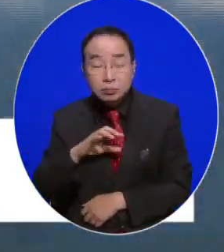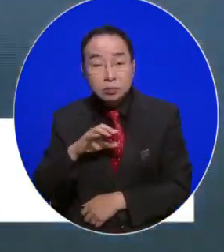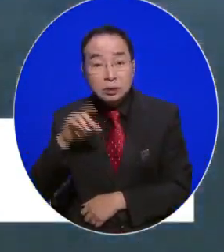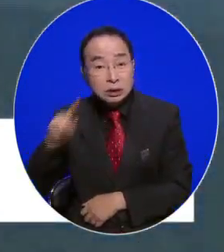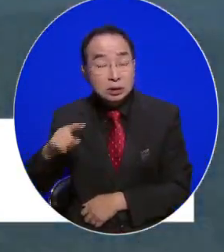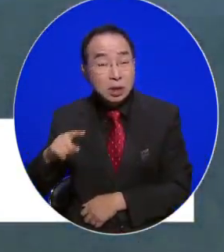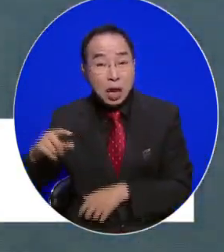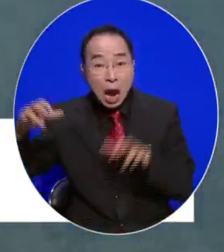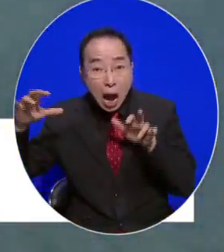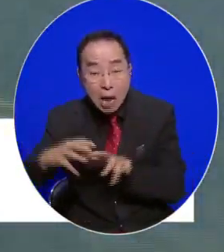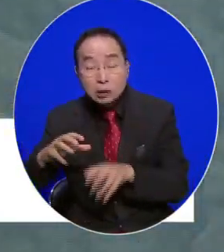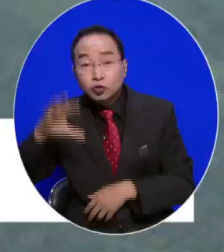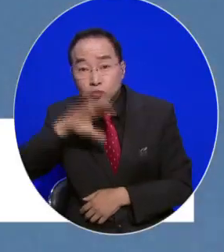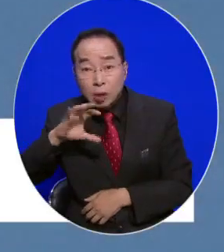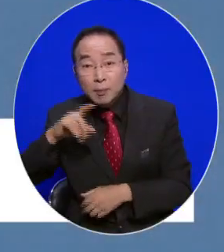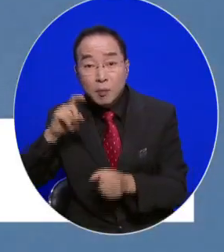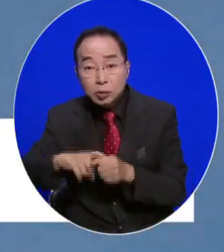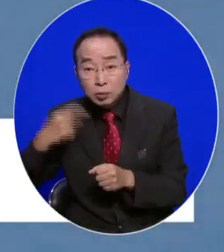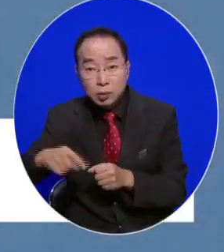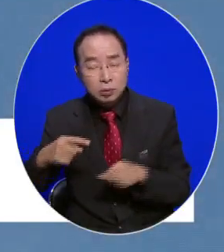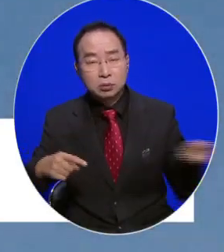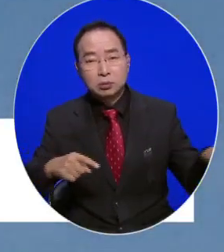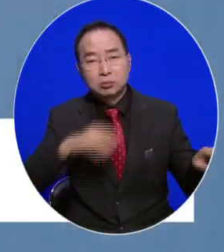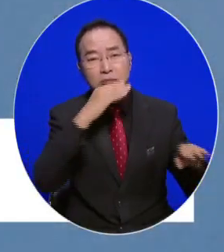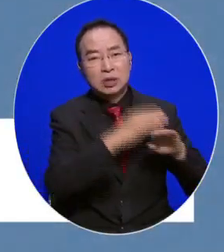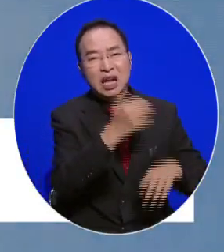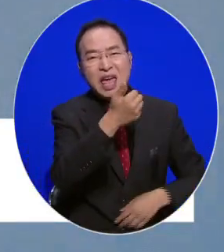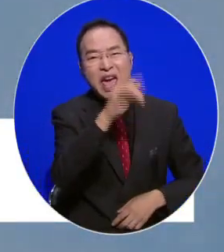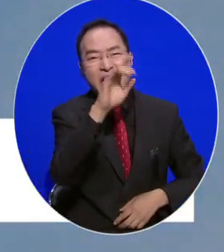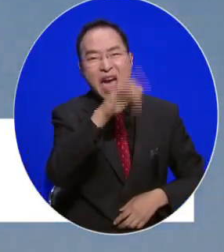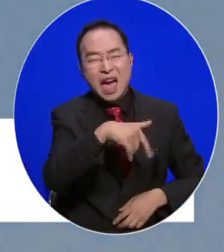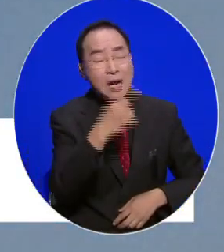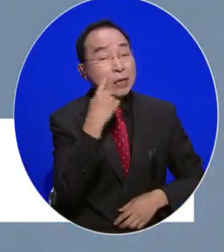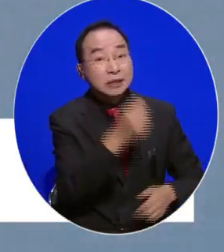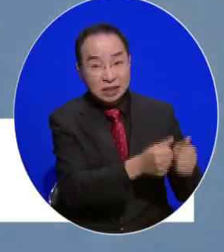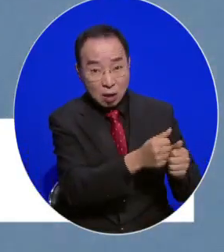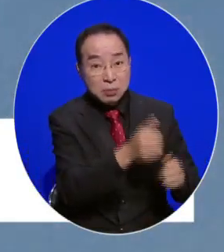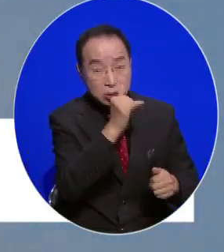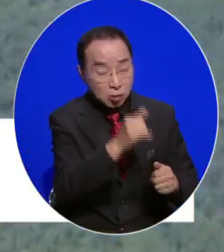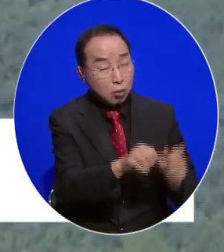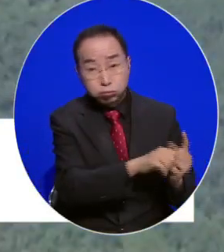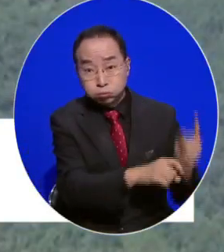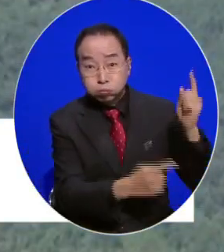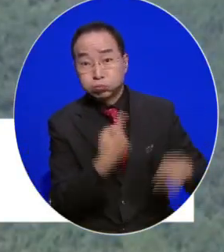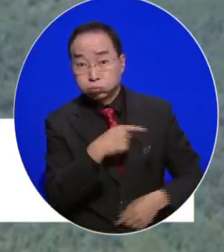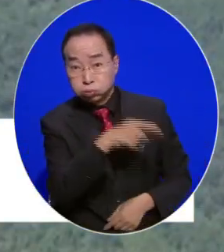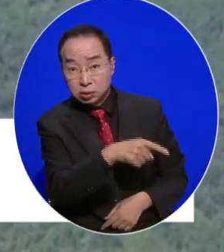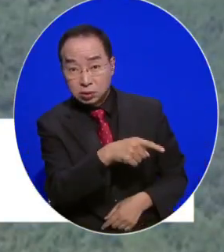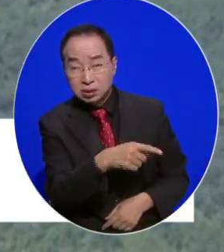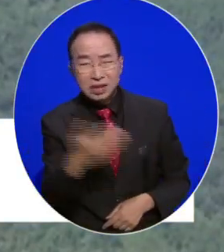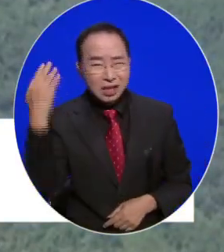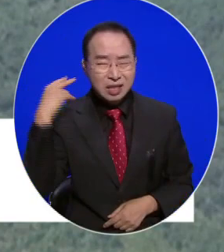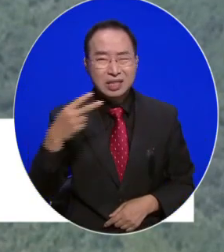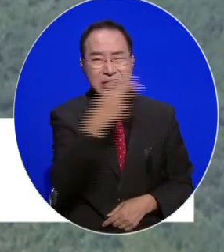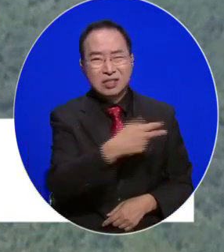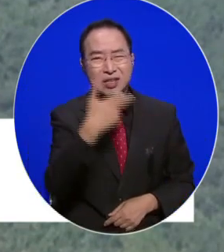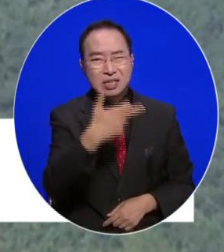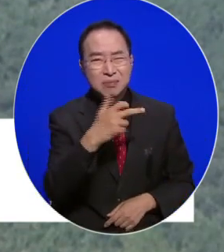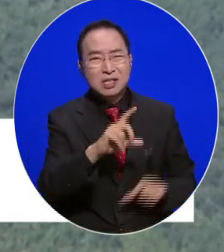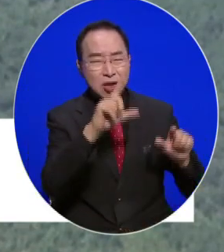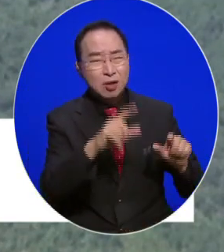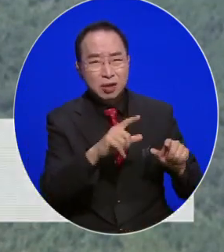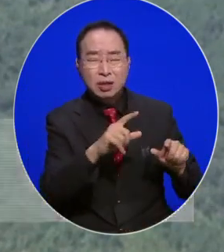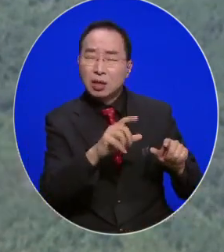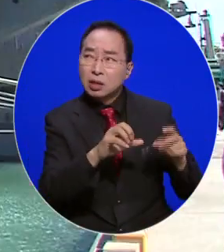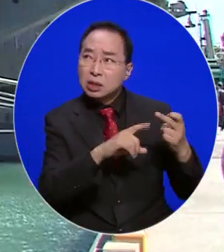연합 공중훈련을 진행하는 건 북한의 핵실험과 대륙간 탄도미사일 시험 발사가 잇따랐던 2017년 12월 이후